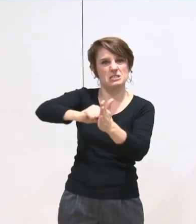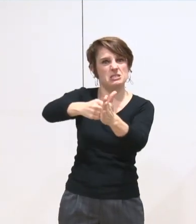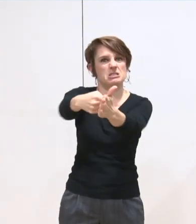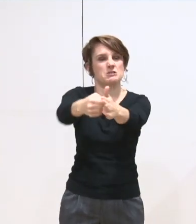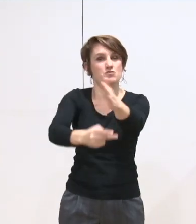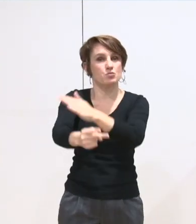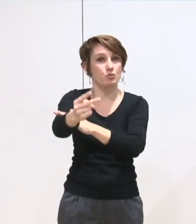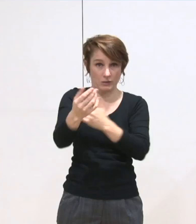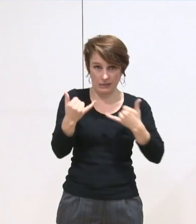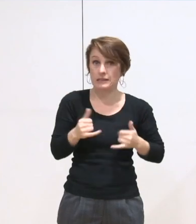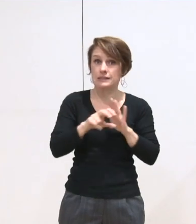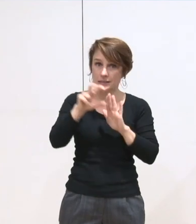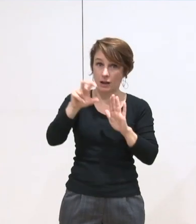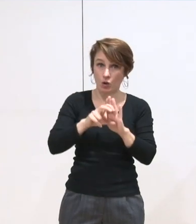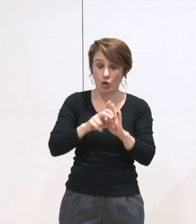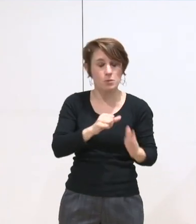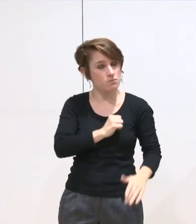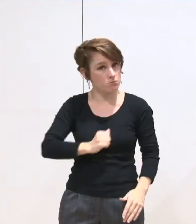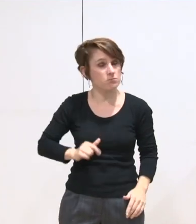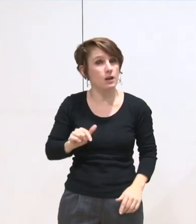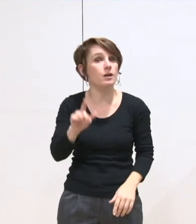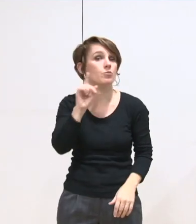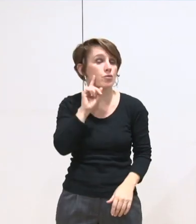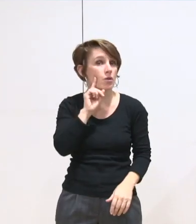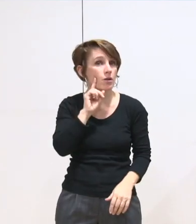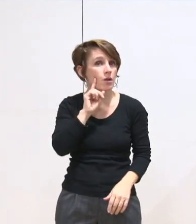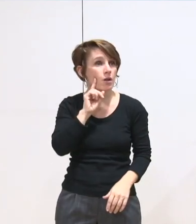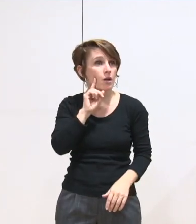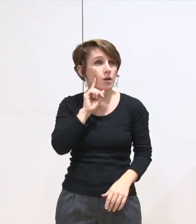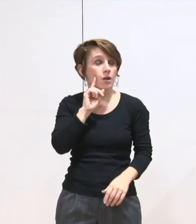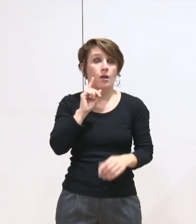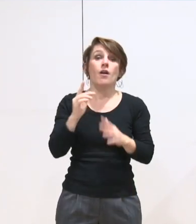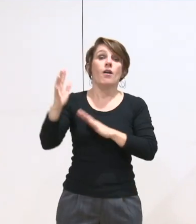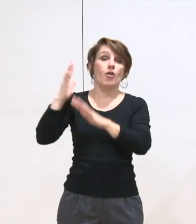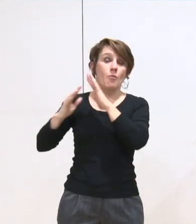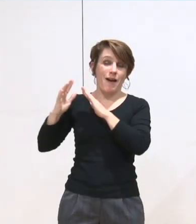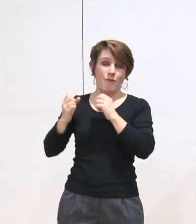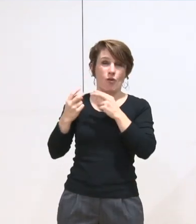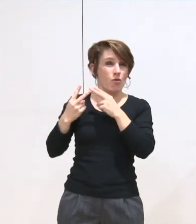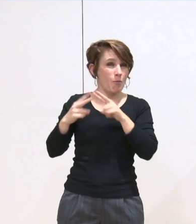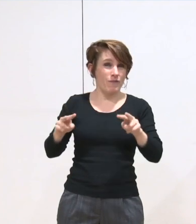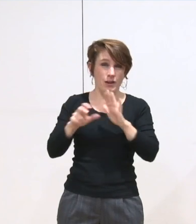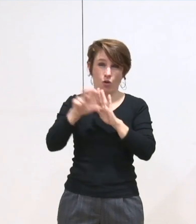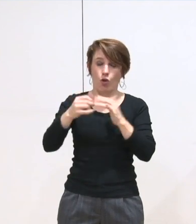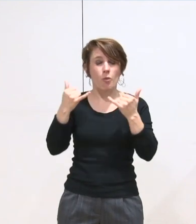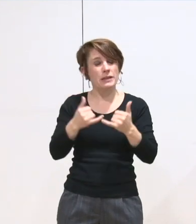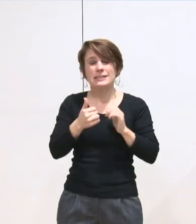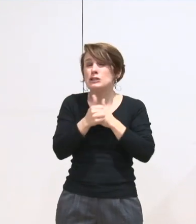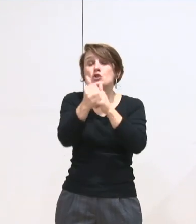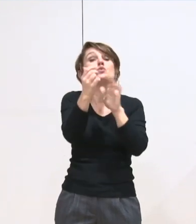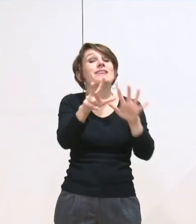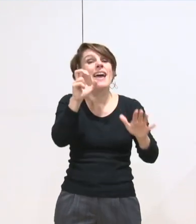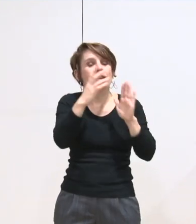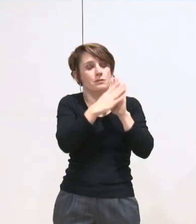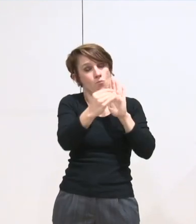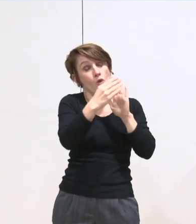particulièrement Grenoble, puisque par le passé, notre ville a été jusqu'au bout de l'ancien modèle. Hier, dans l'ancien